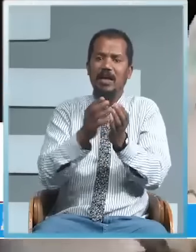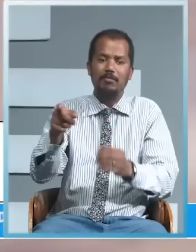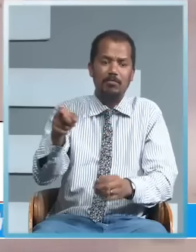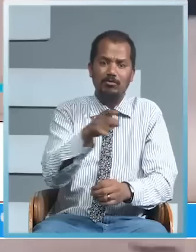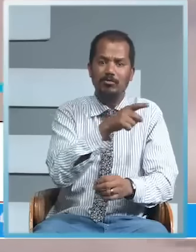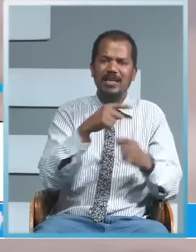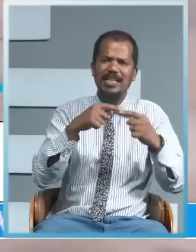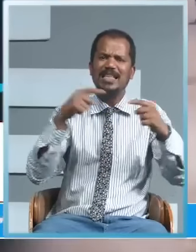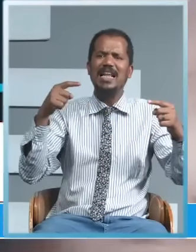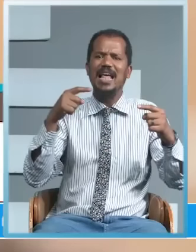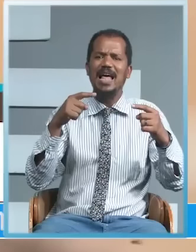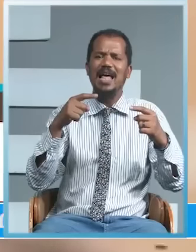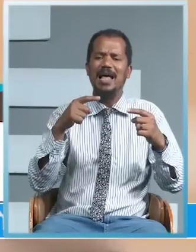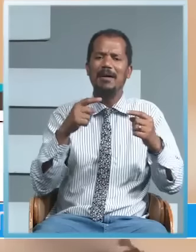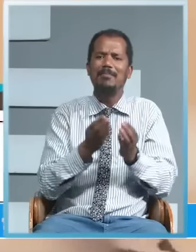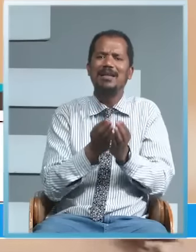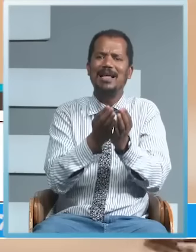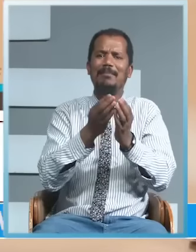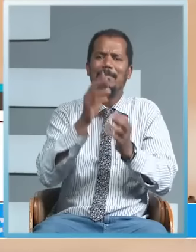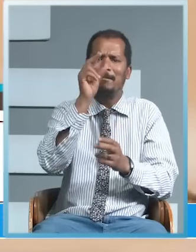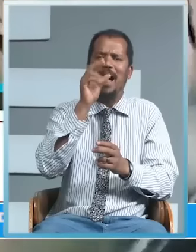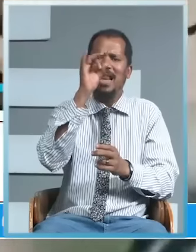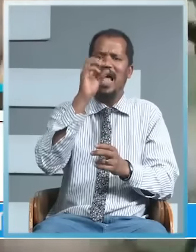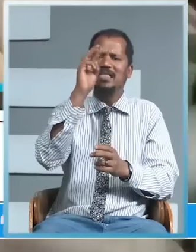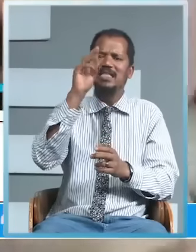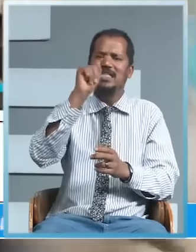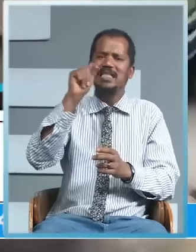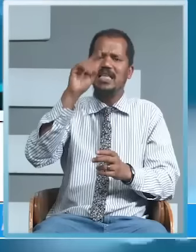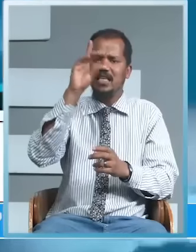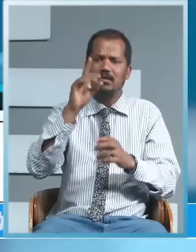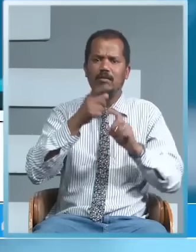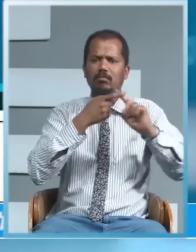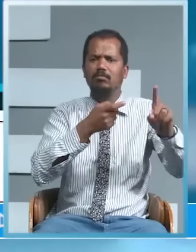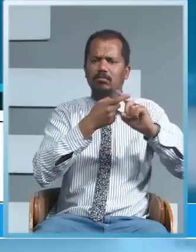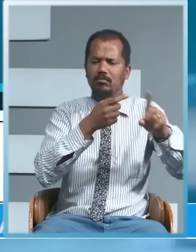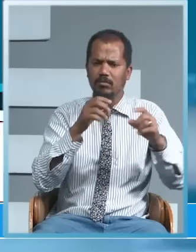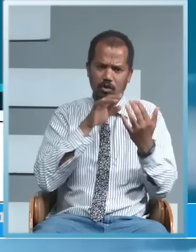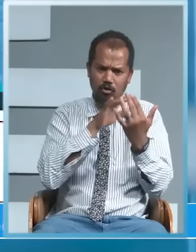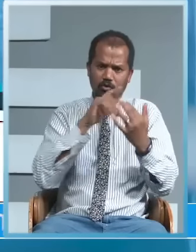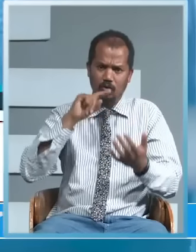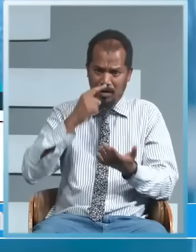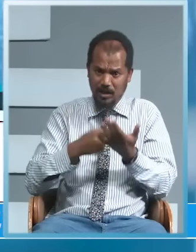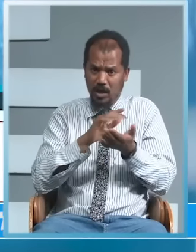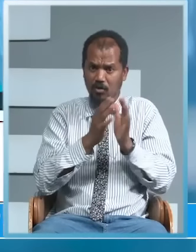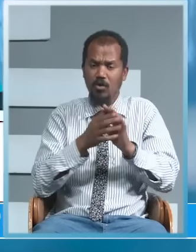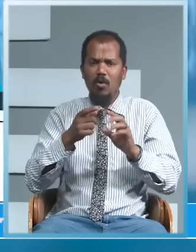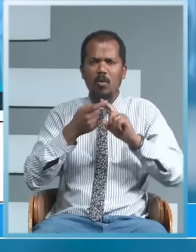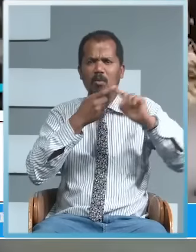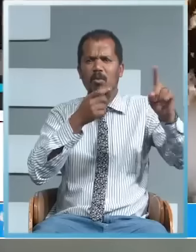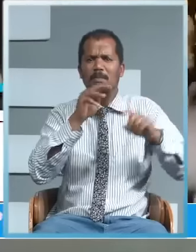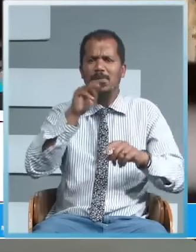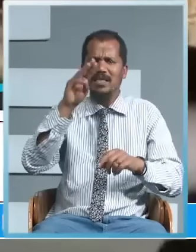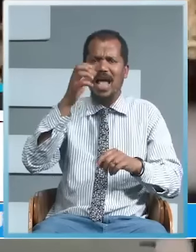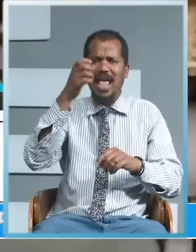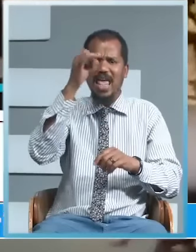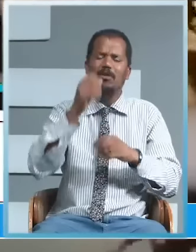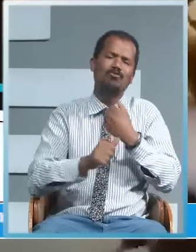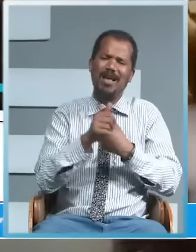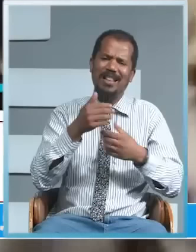መስመሮች ጸረ መርከብ ባላስቲክ ማስወንጨፋቸውን የአሜሪካ ጦር አስታውቋል። እንደ ጦሩ መረጃ ከሆነ የተወነጨፈው ሚሳኤል